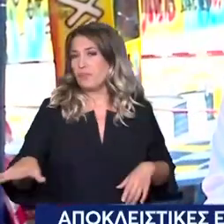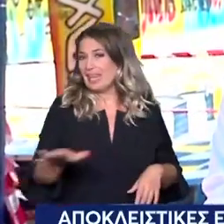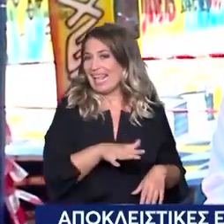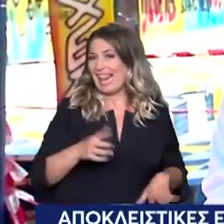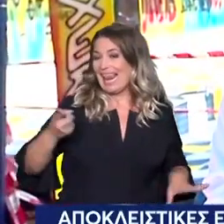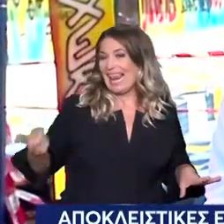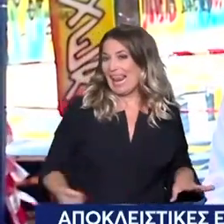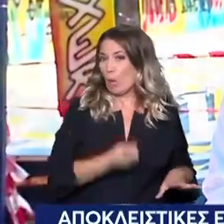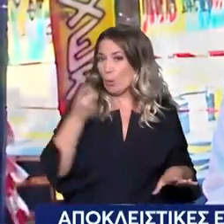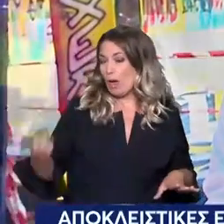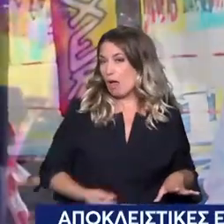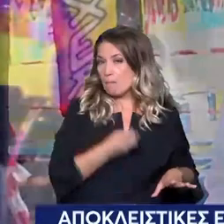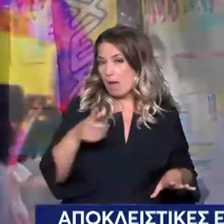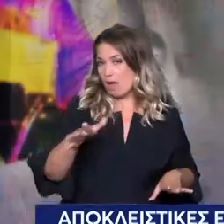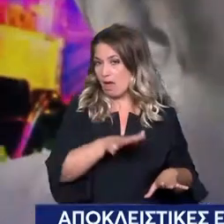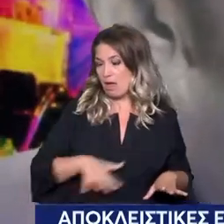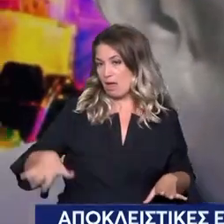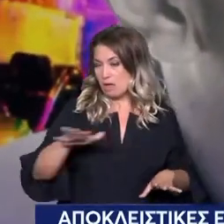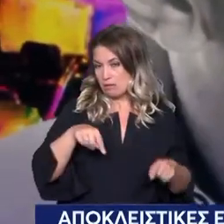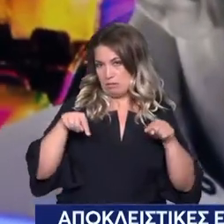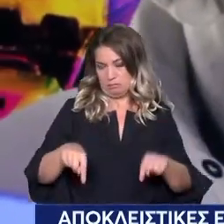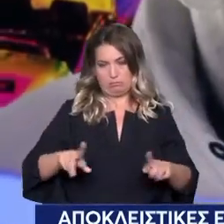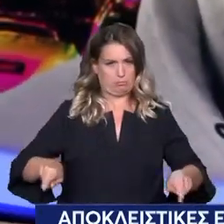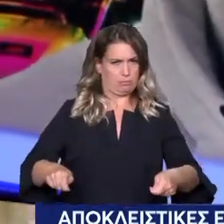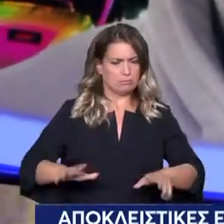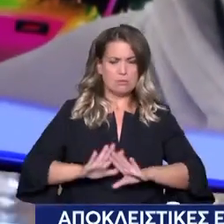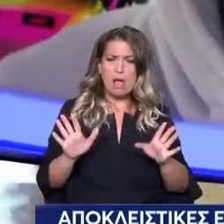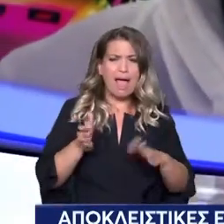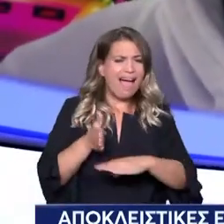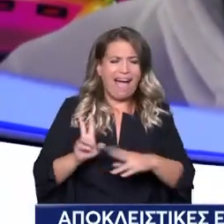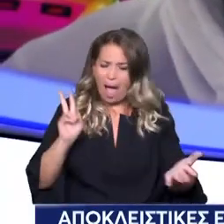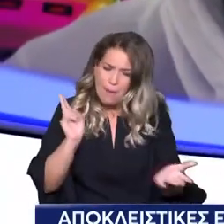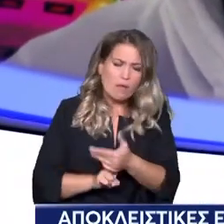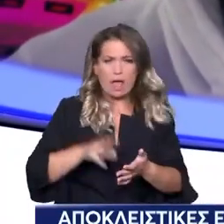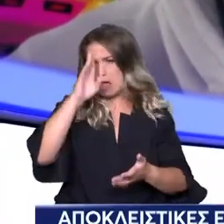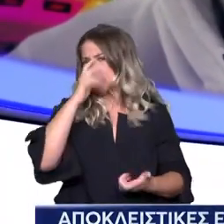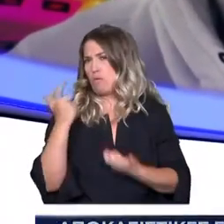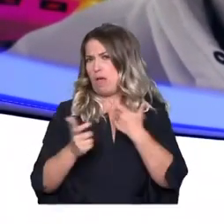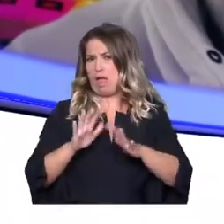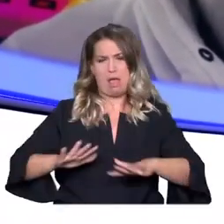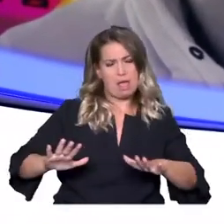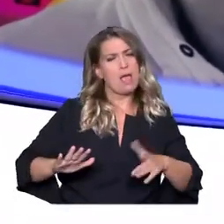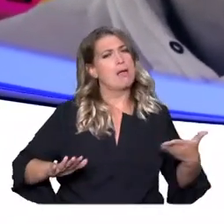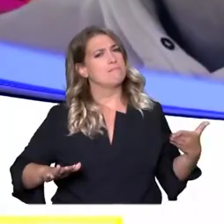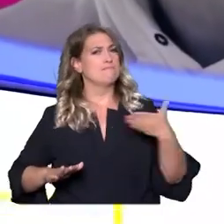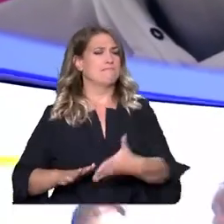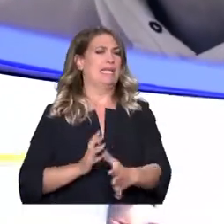στην οικογένεια του Γιάννη, ολοκληρώθηκε. Ο θεολόγος Ηλίου είναι εκεί στο Λούνα Πάρκ για να μας δώσει το ρεπορτάζ. Θεολόγε,